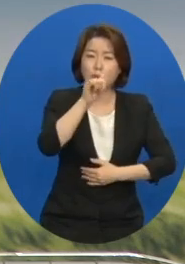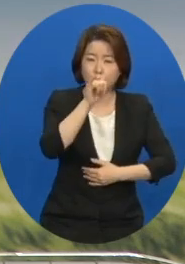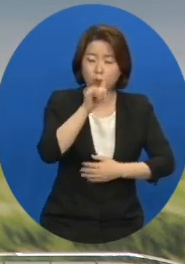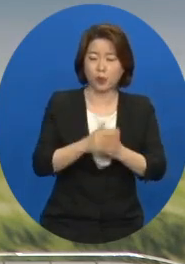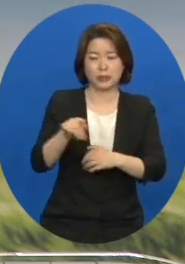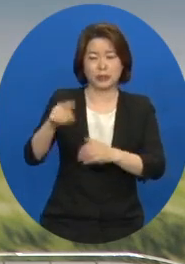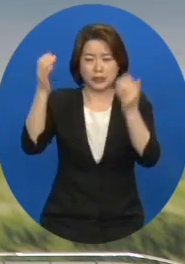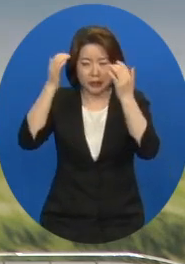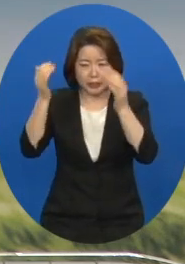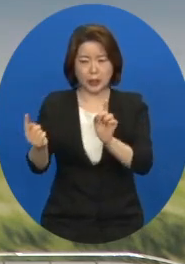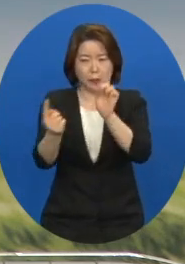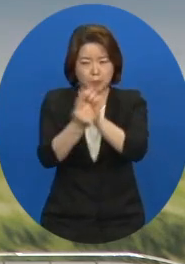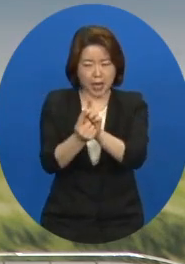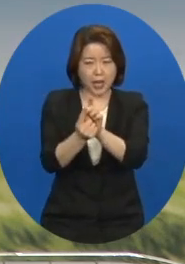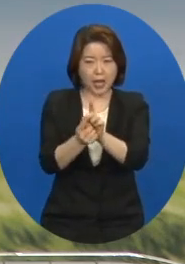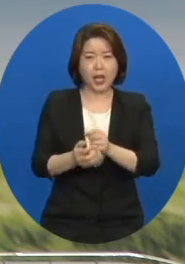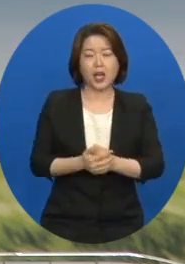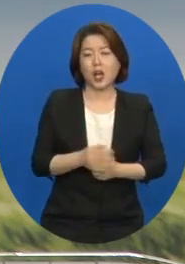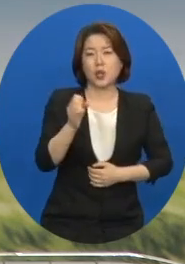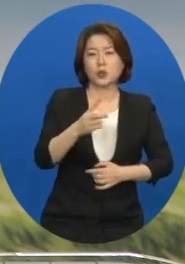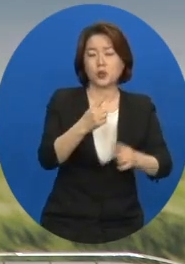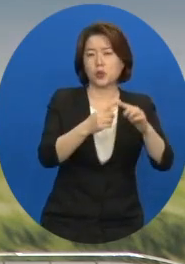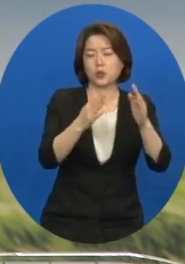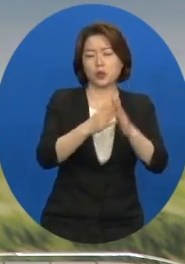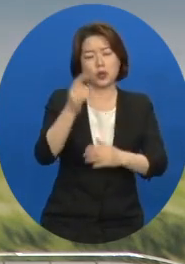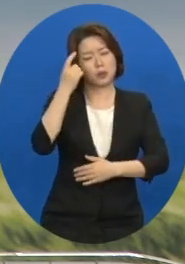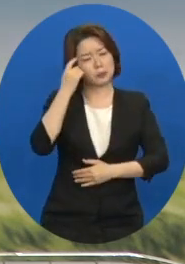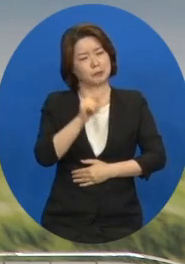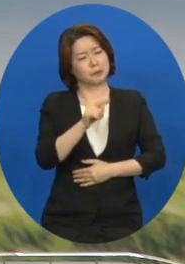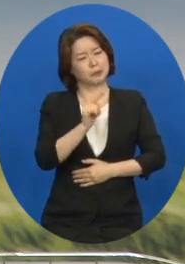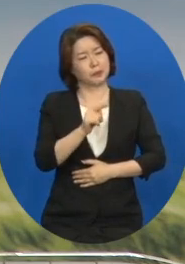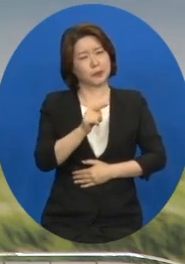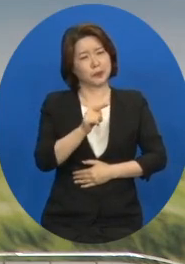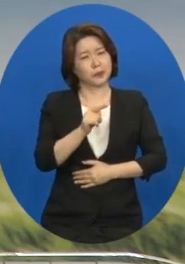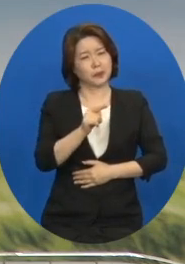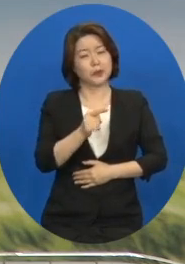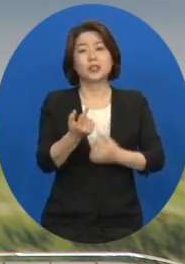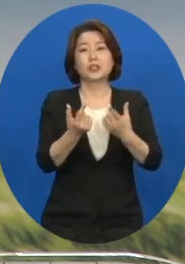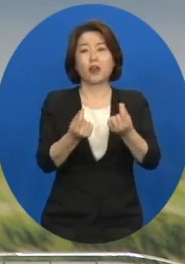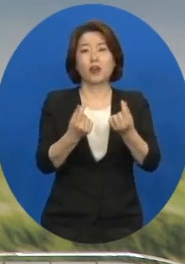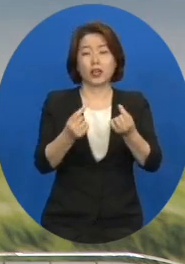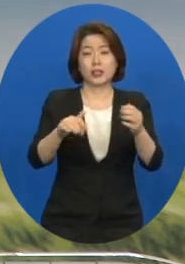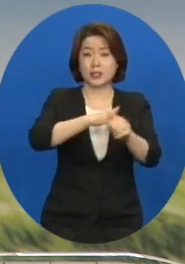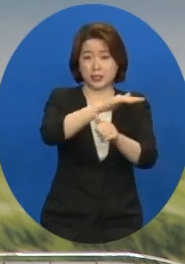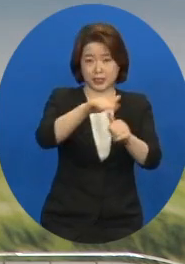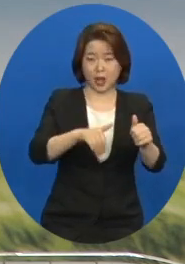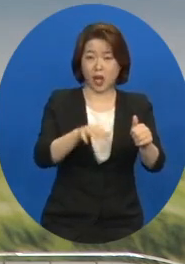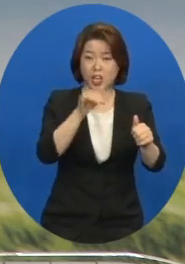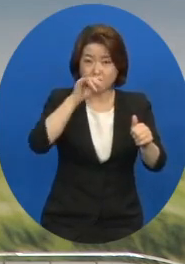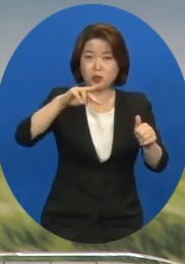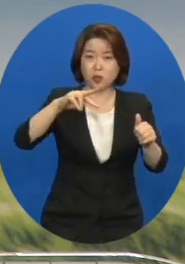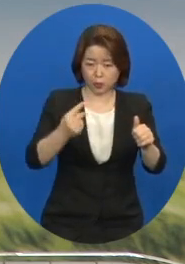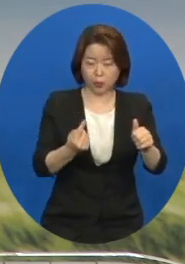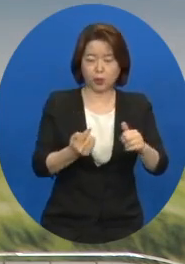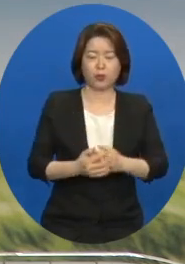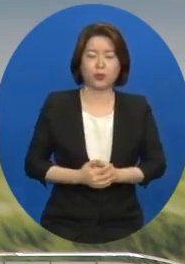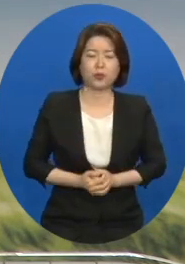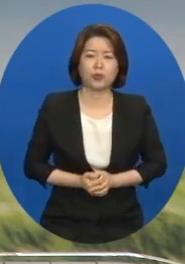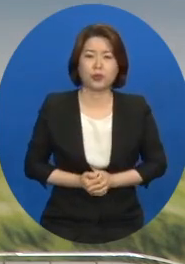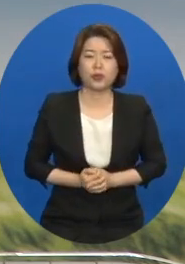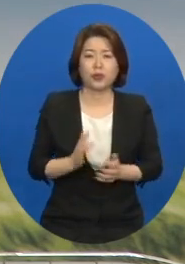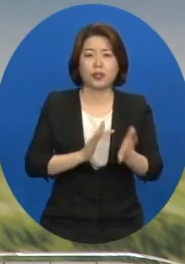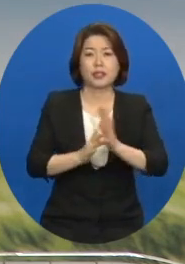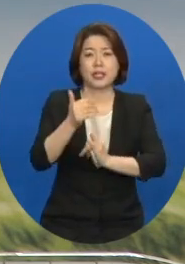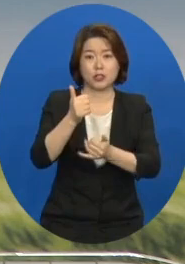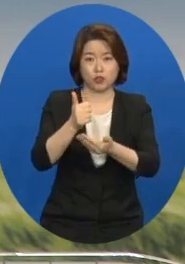그런 시험이 닥치고 참 교회가 왜 이런가 싶을 만한 그런 상황이 온다 할지라도